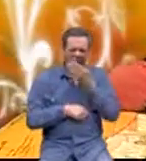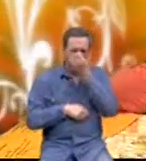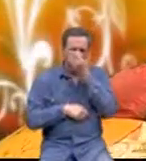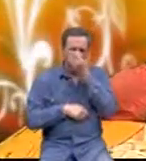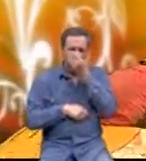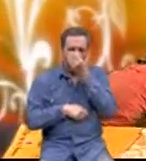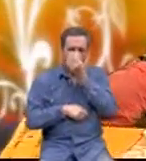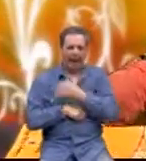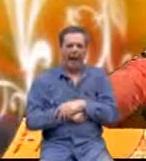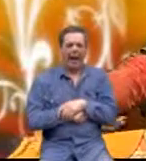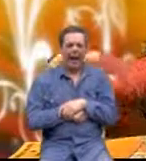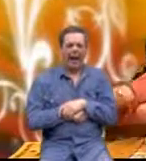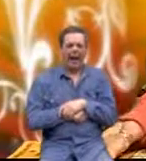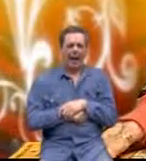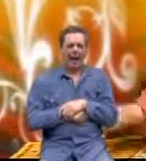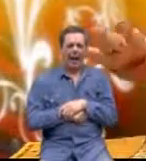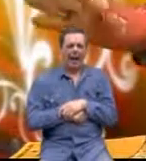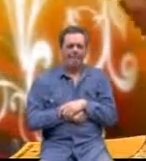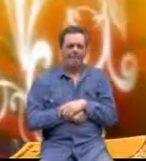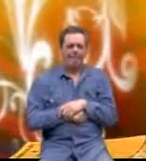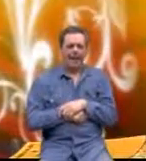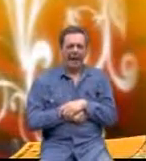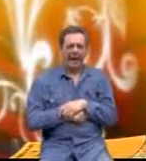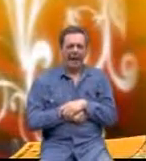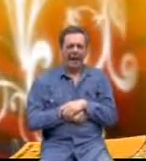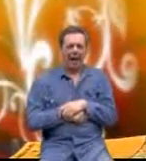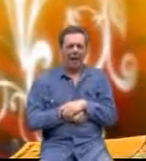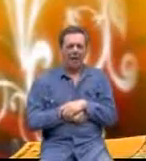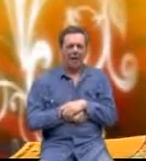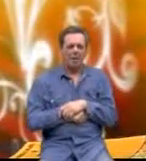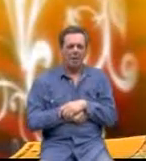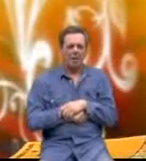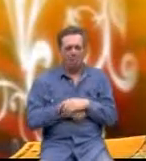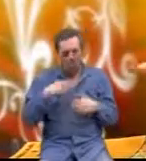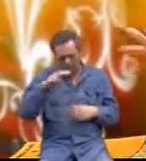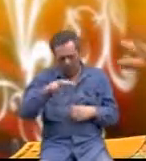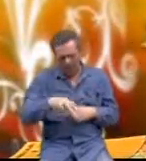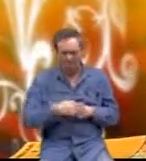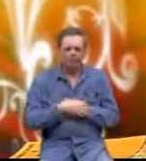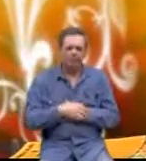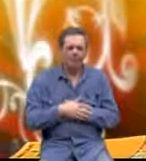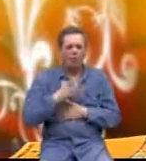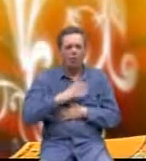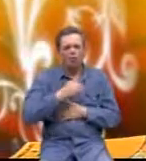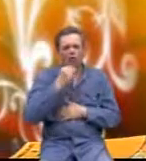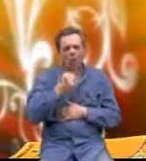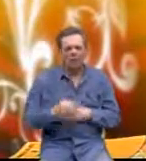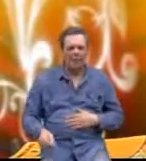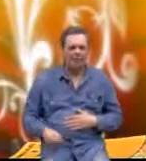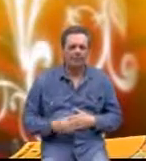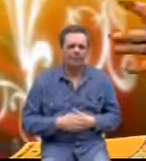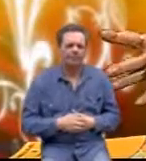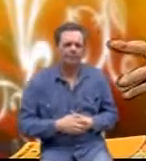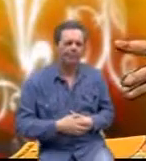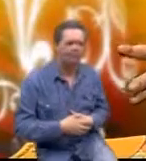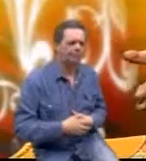spustim. Molim te šeći kroz ovo, jer gospođa će govoriti od dana do dana. Može. Jel? Sve